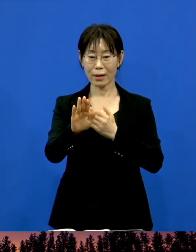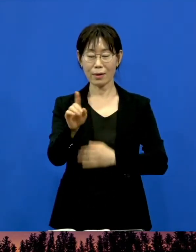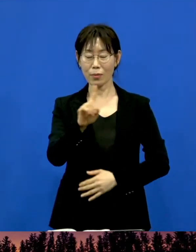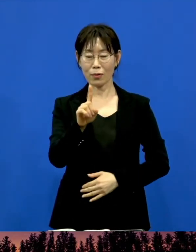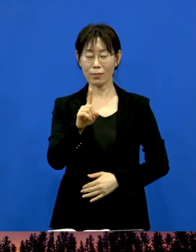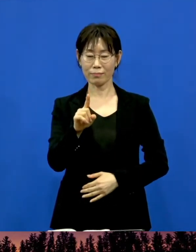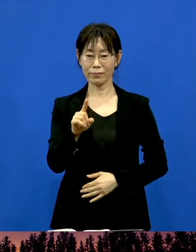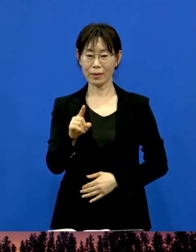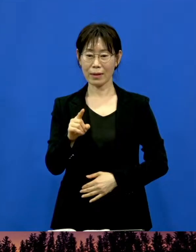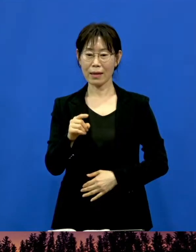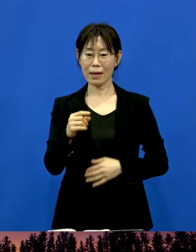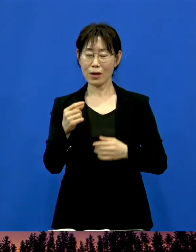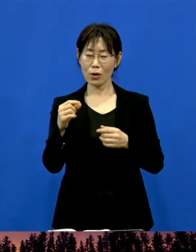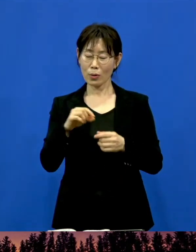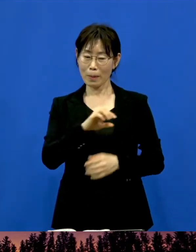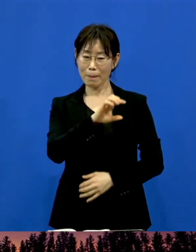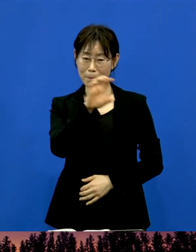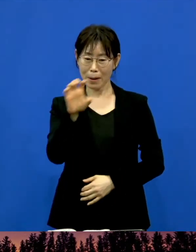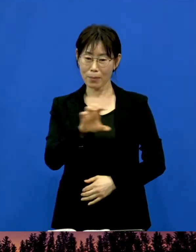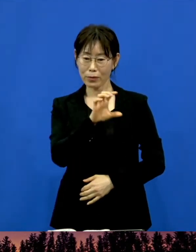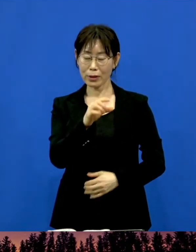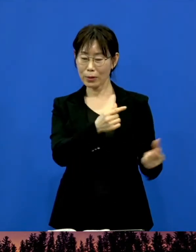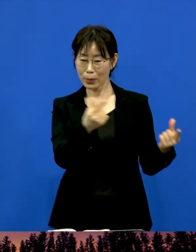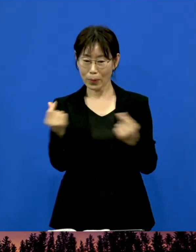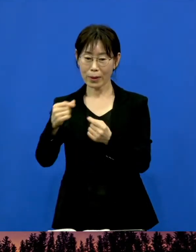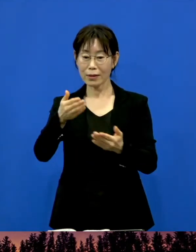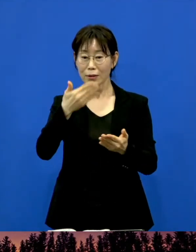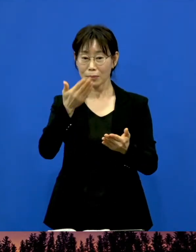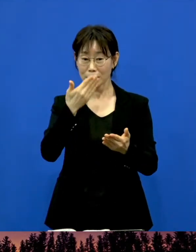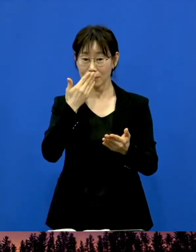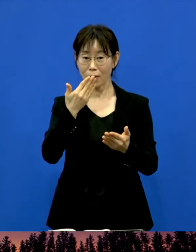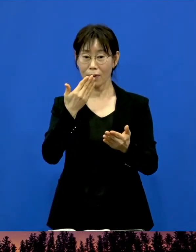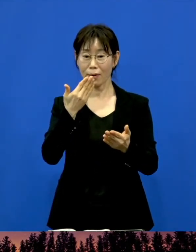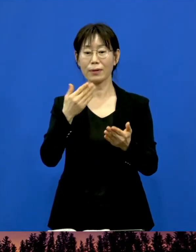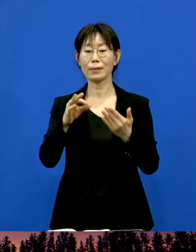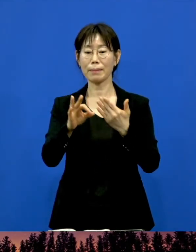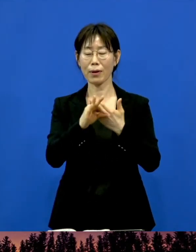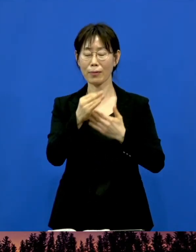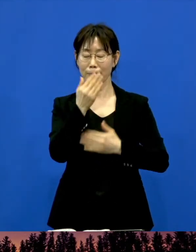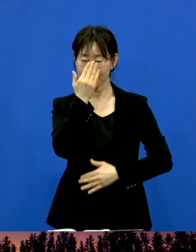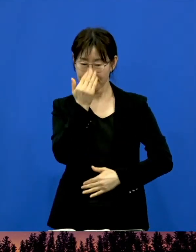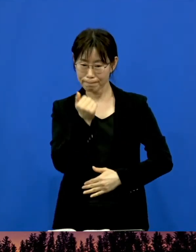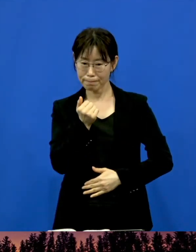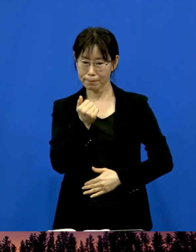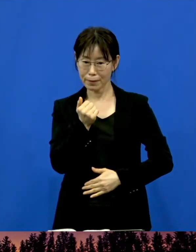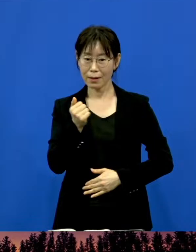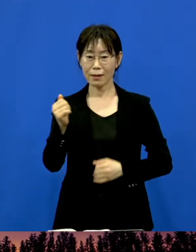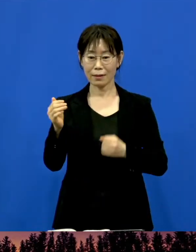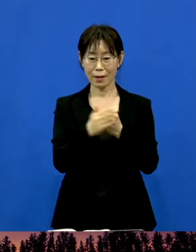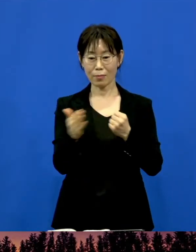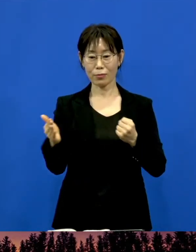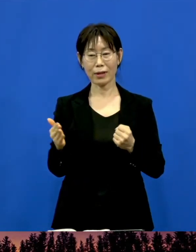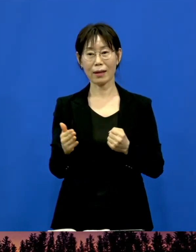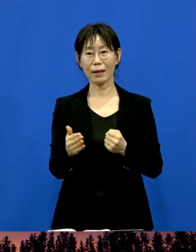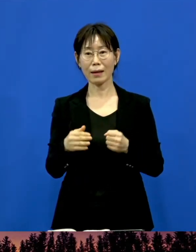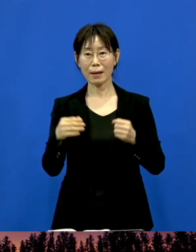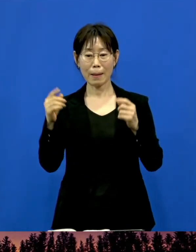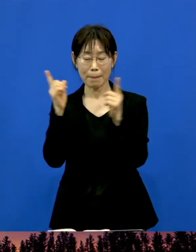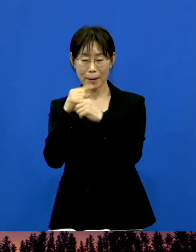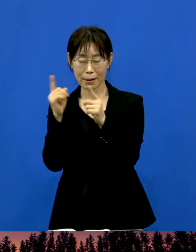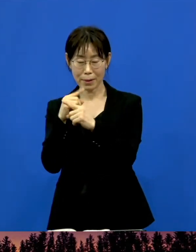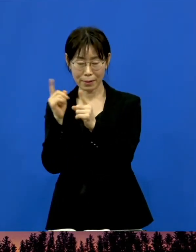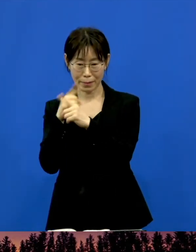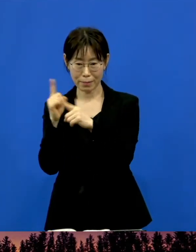김치찌개 먹고 싶은 거예요. 그죠? 이렇게 더 다른 것을 찾는 것입니다. 그게 소원이에요,